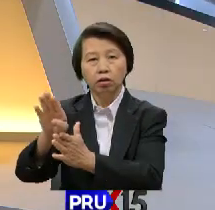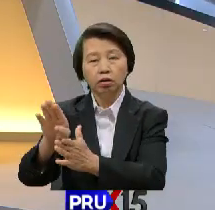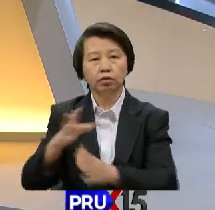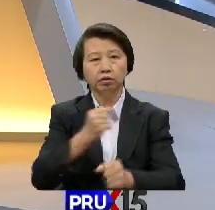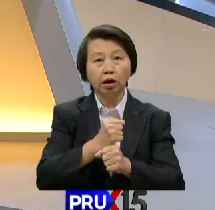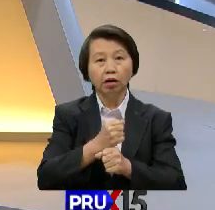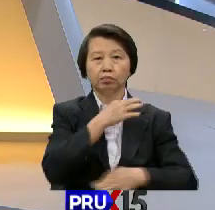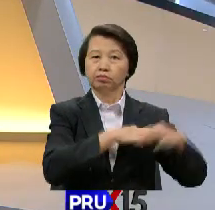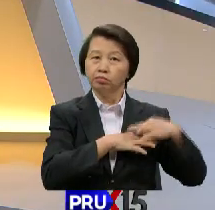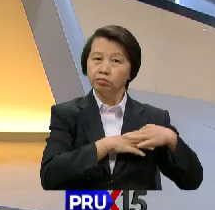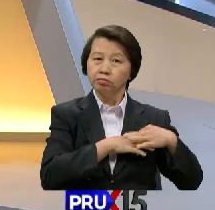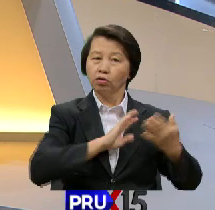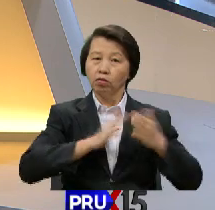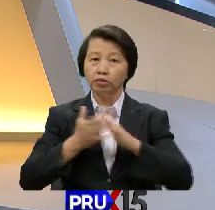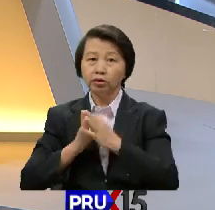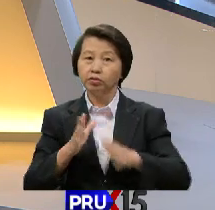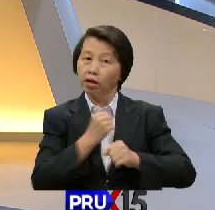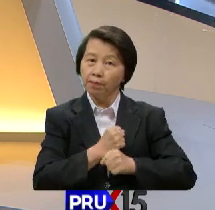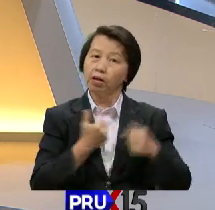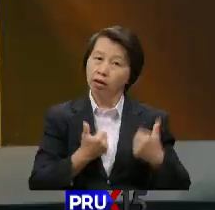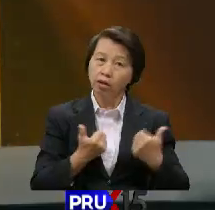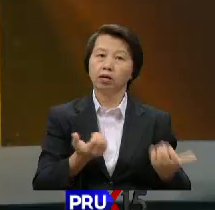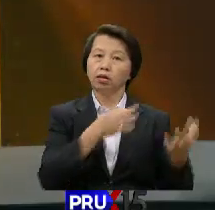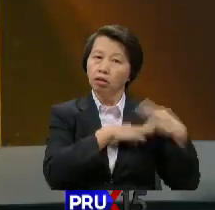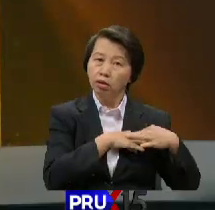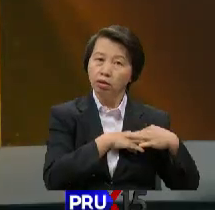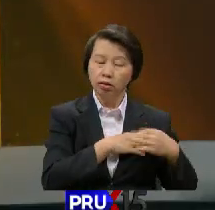di segi keuntungan kepada kognitif tersebut